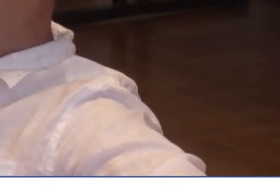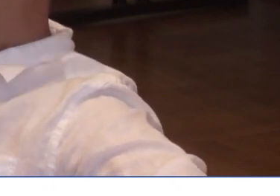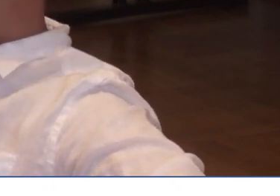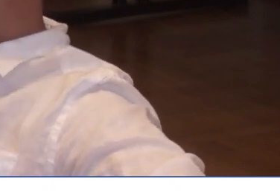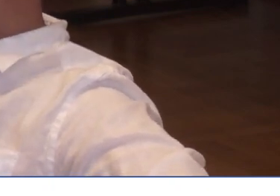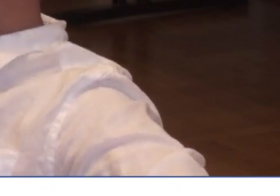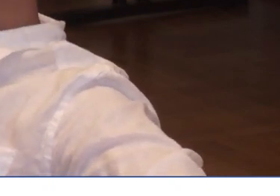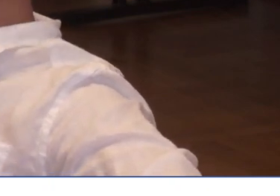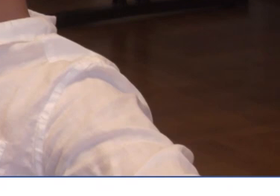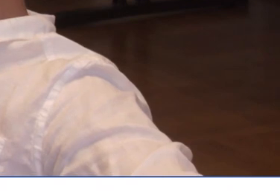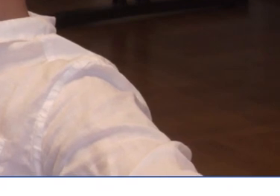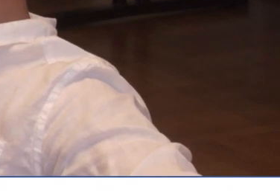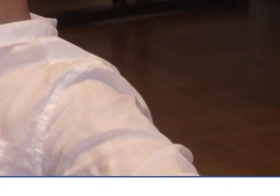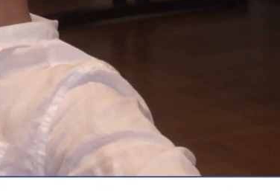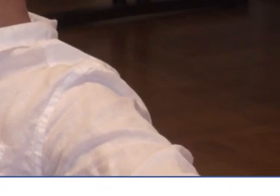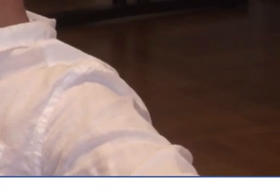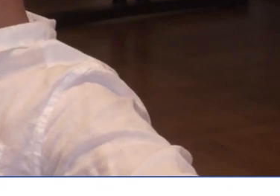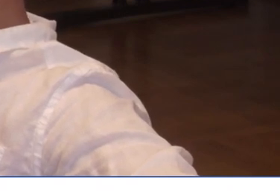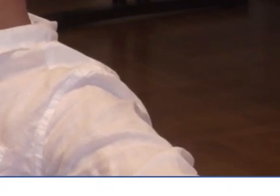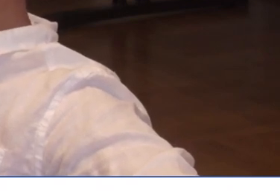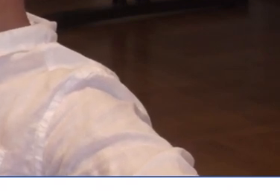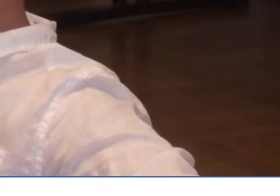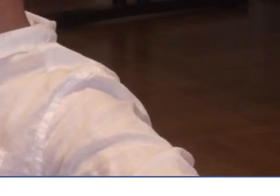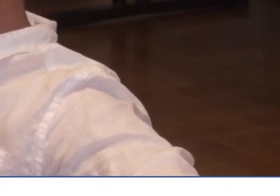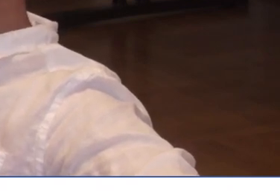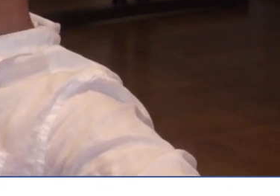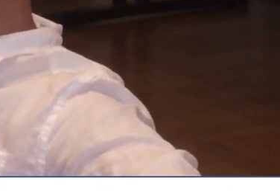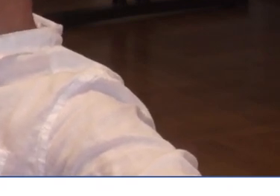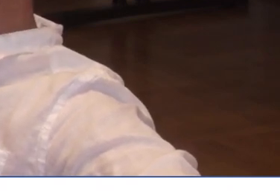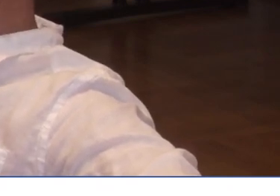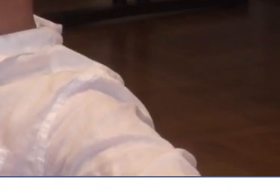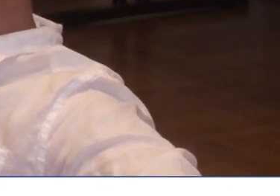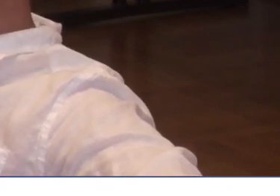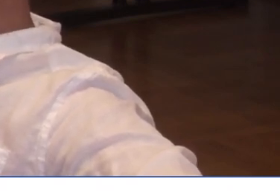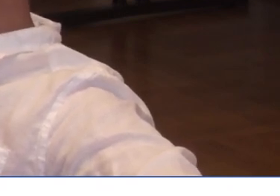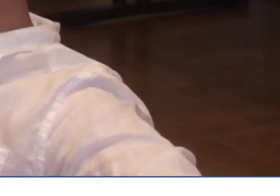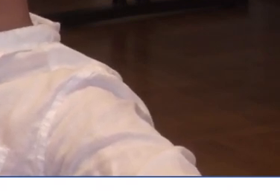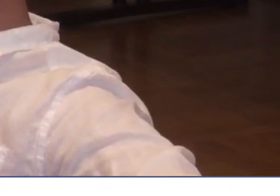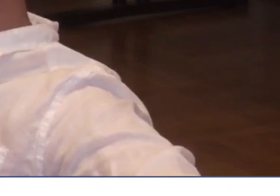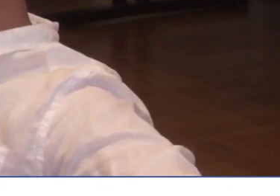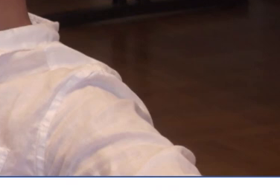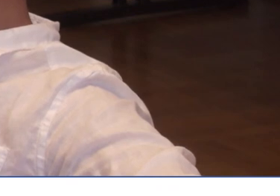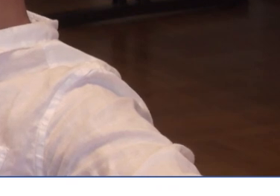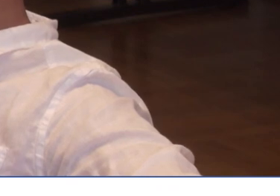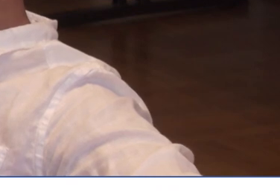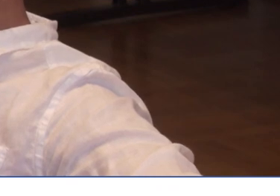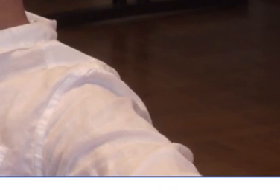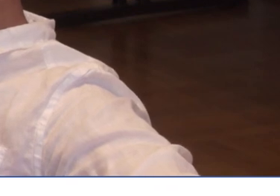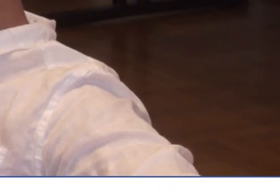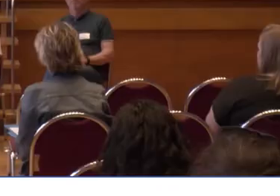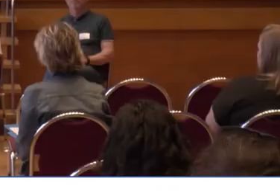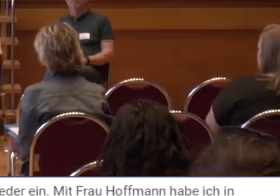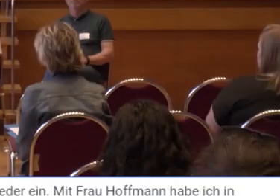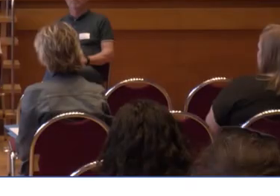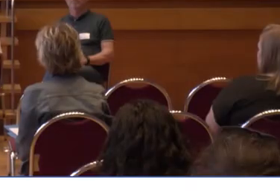wieder ein ich nehme an mit Frau Hoffmann habe ich in der Vergangenheit auch schon gearbeitet es wird vielleicht jetzt in der Zeit etwas mehr Bewegung